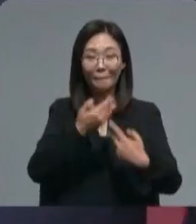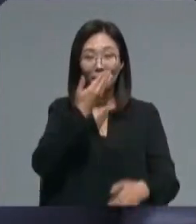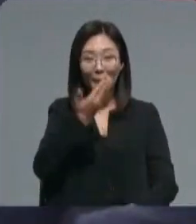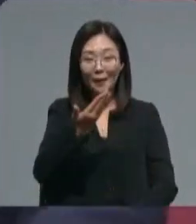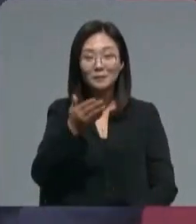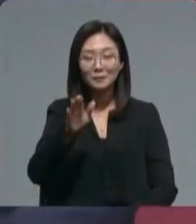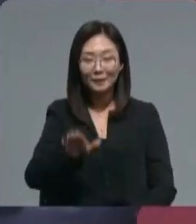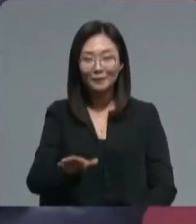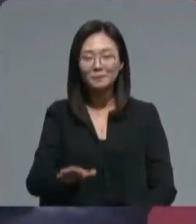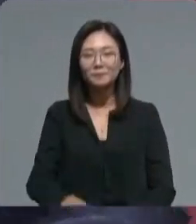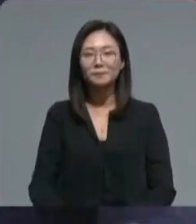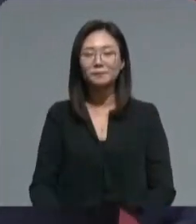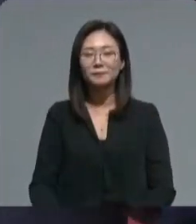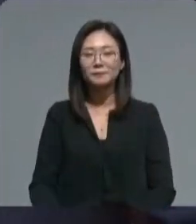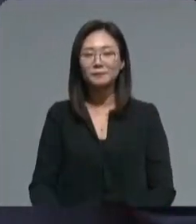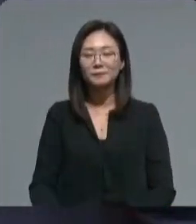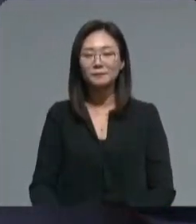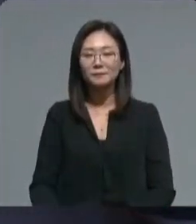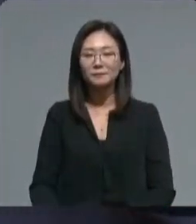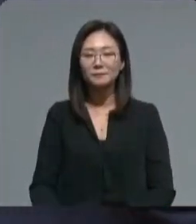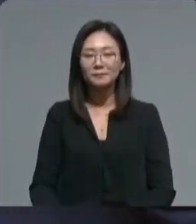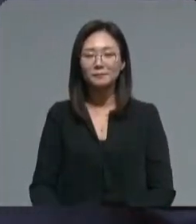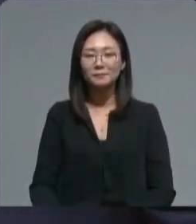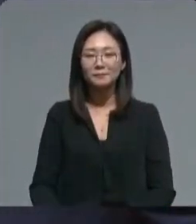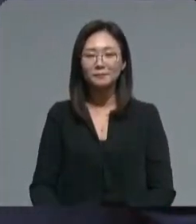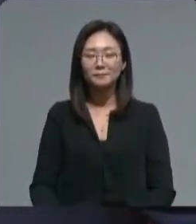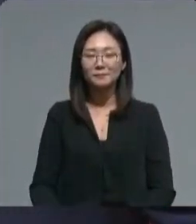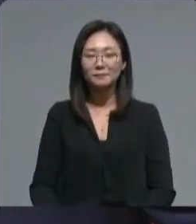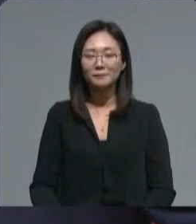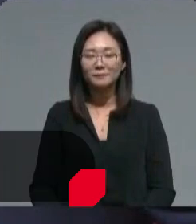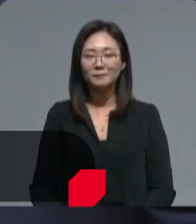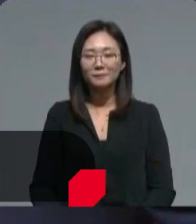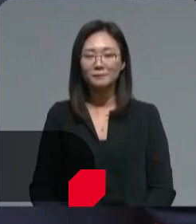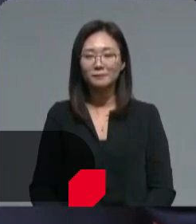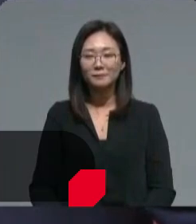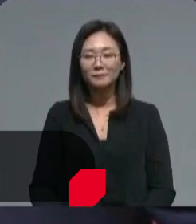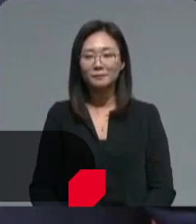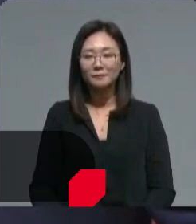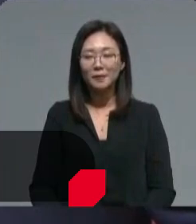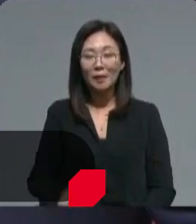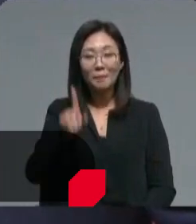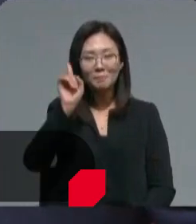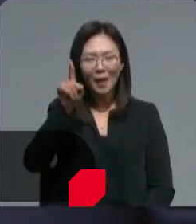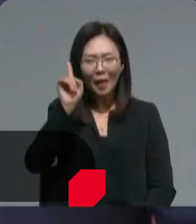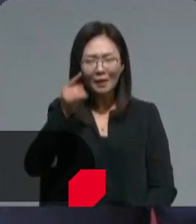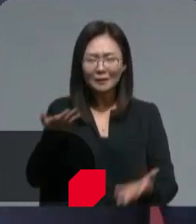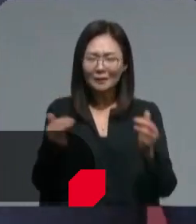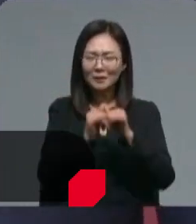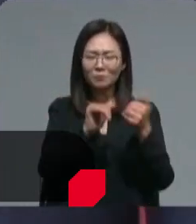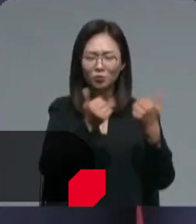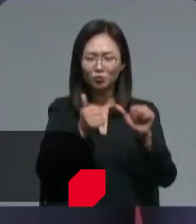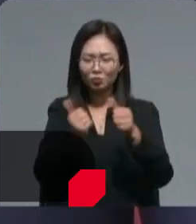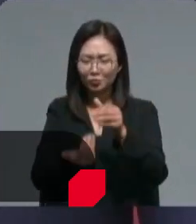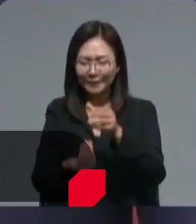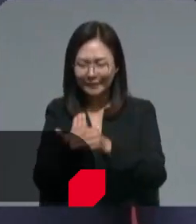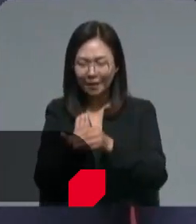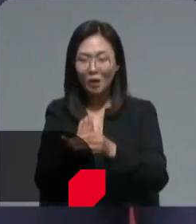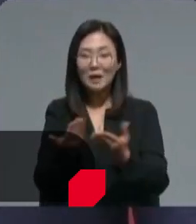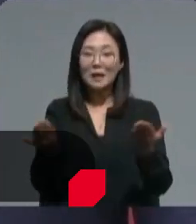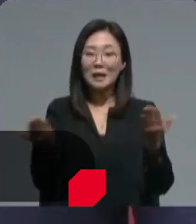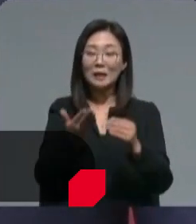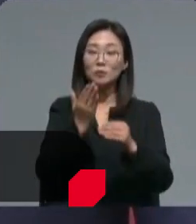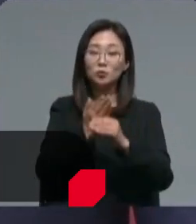이해를 그 말씀하신 걸 받아들이고요. 저한테 뭐 예, 근데 지금 매일 노동자가 죽어나가는데 네네. 산재는